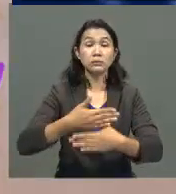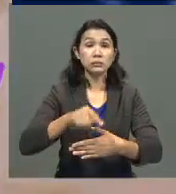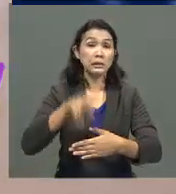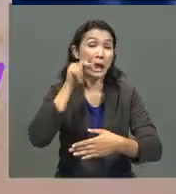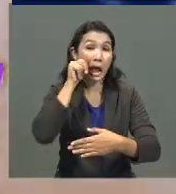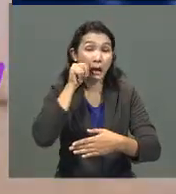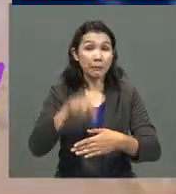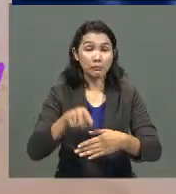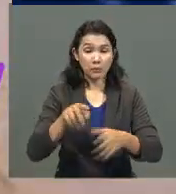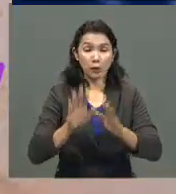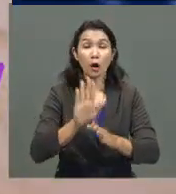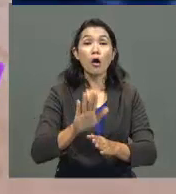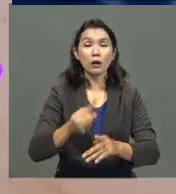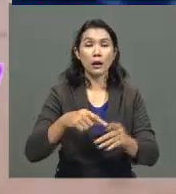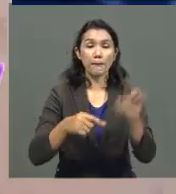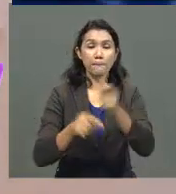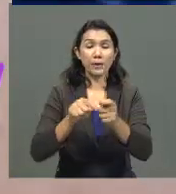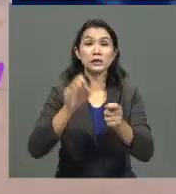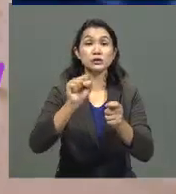จะไปตรวจสอบสถานการณ์น้ำในแม่น้ำยมของพื้นที่จังหวัดสุโขทัยนะคะตอนนี้ยังคงวิกฤติหลายจุดด้วยกันเนื่องจากมวลน้ำเหนือจากจังหวัดแพร่หลายเข้ามาสมทบที่บริเวณประตูระบายน้ำหาดสะพานจันทร์พื้นที่หมู่9